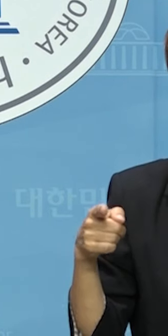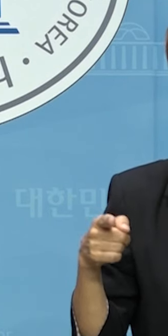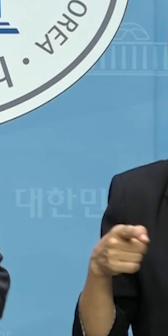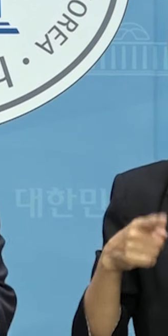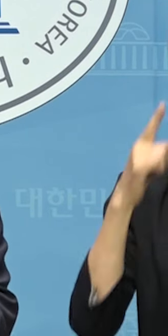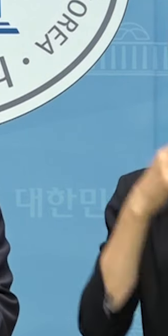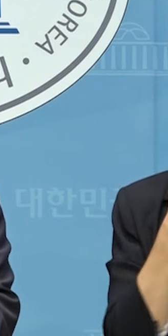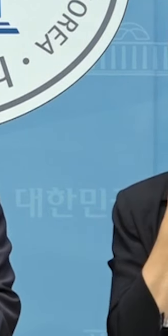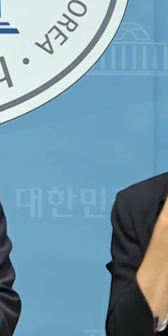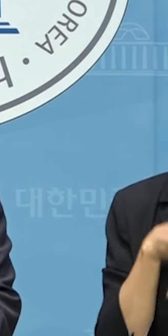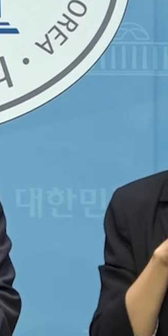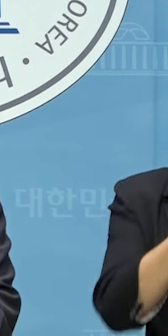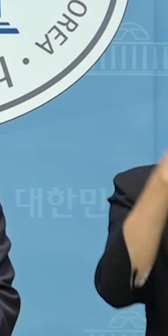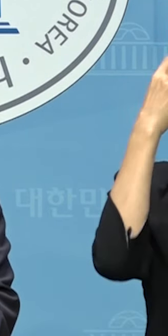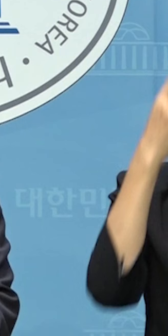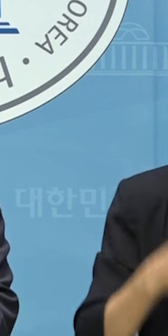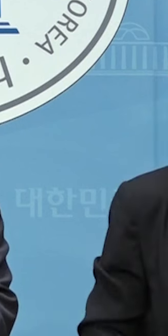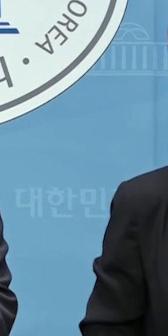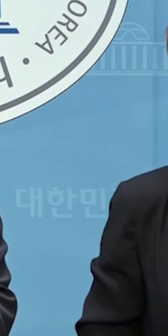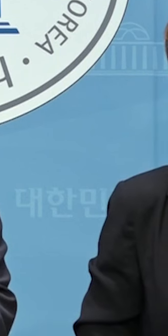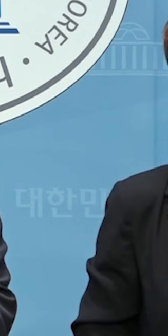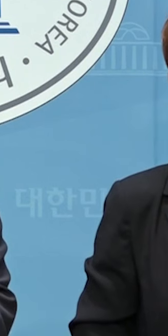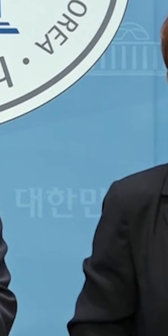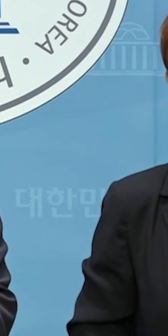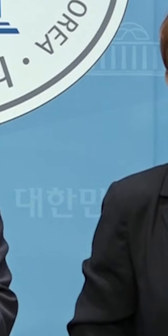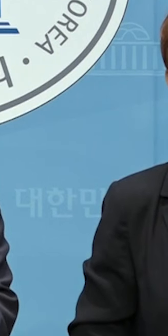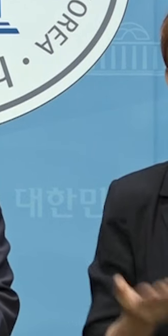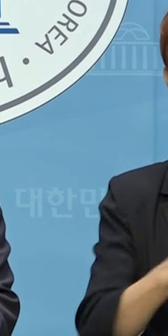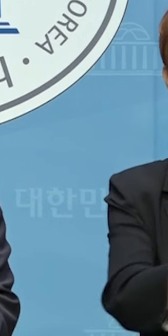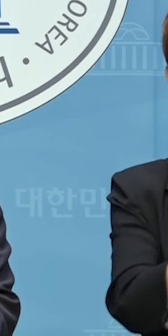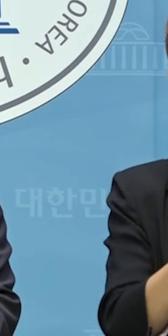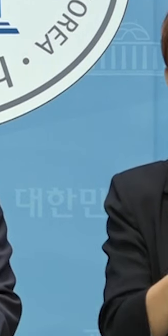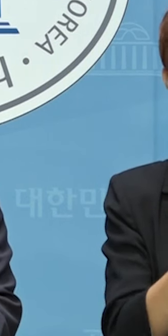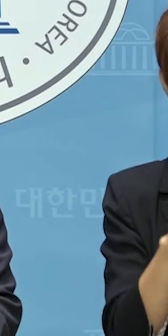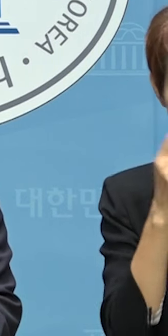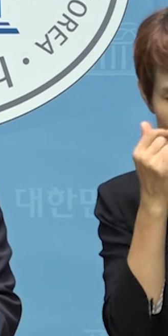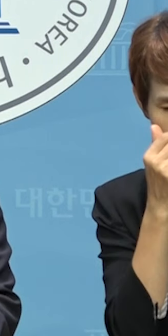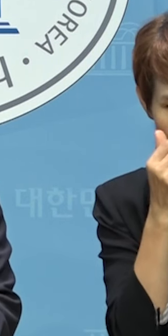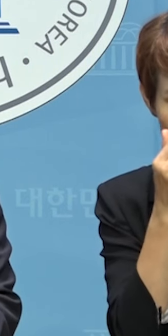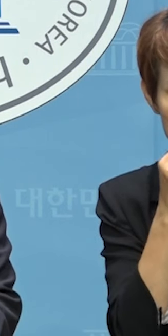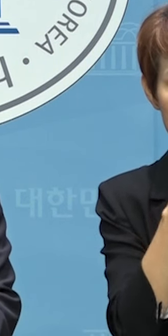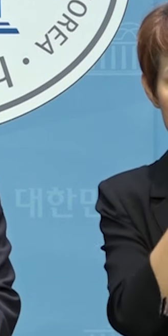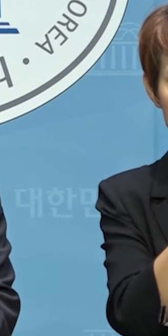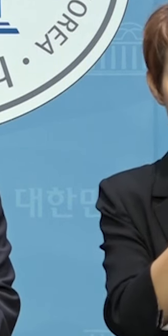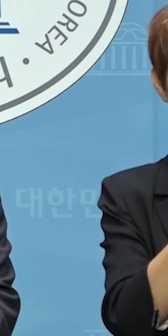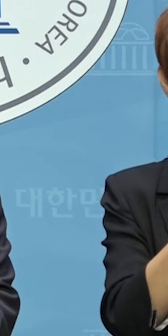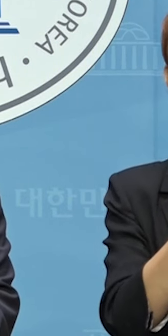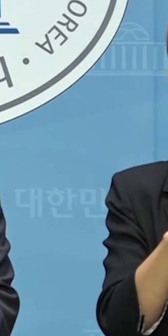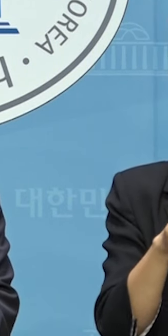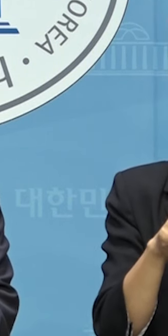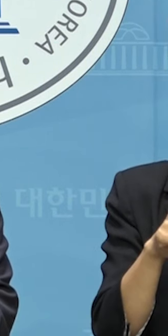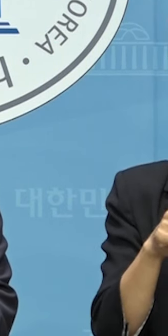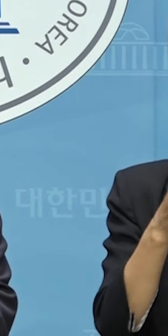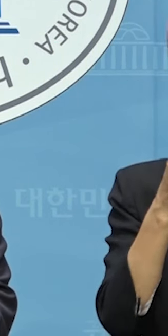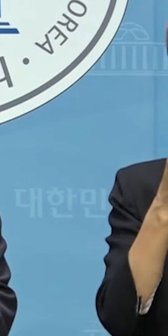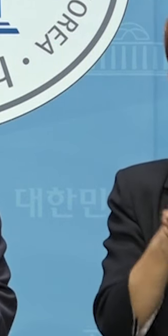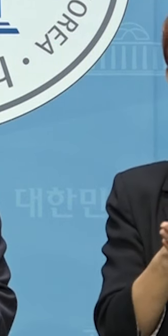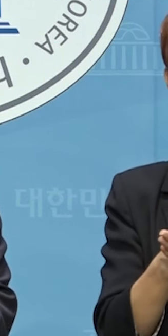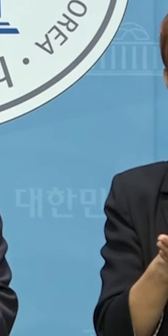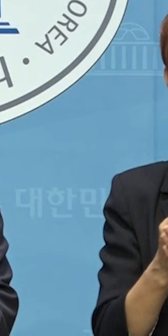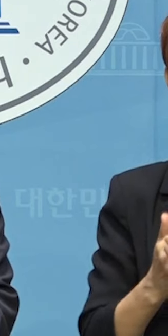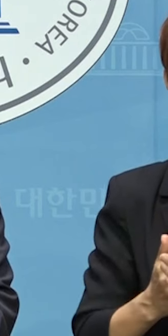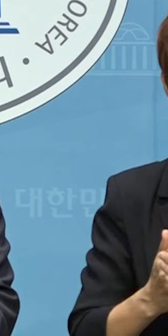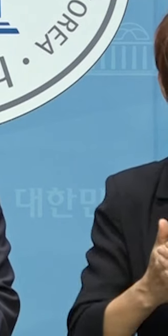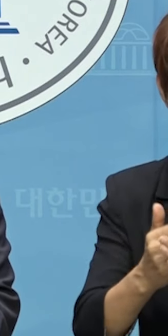강행하려 하는 것입니까 강성노조 눈치보기에 바빠 정작 챙겨야 할 상민의 법한 처리 숙